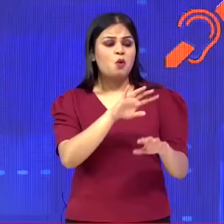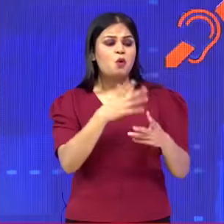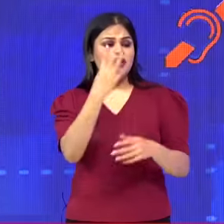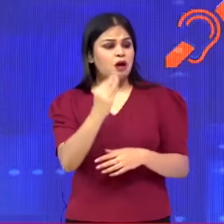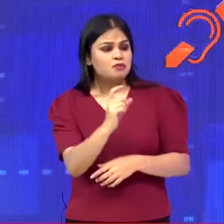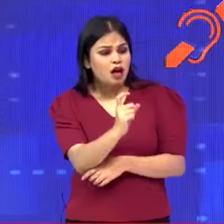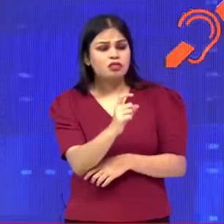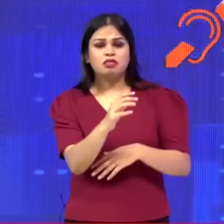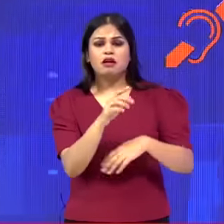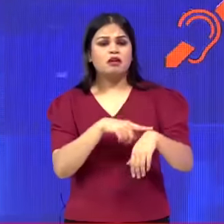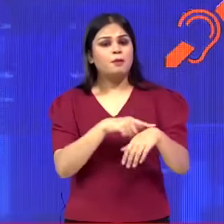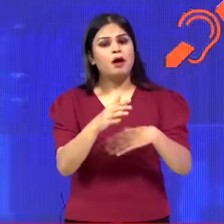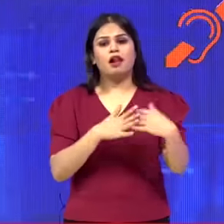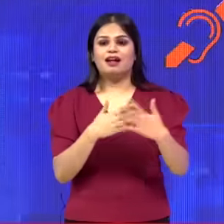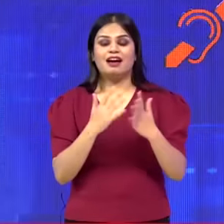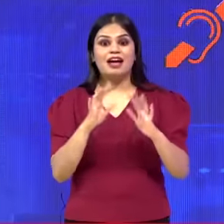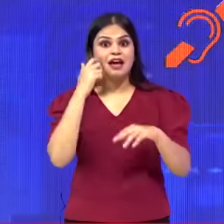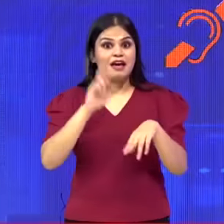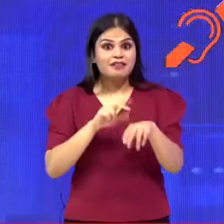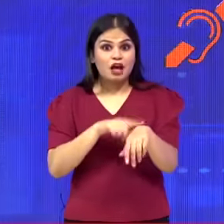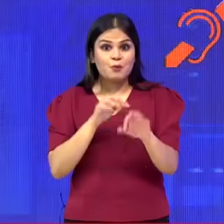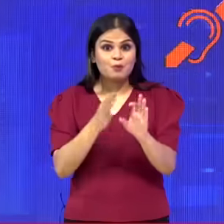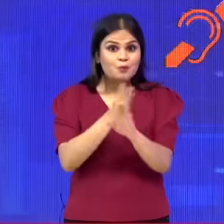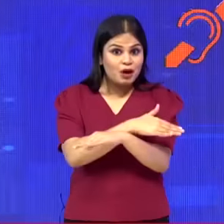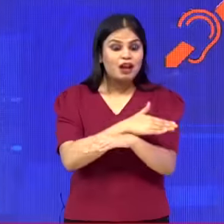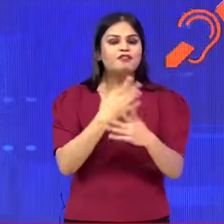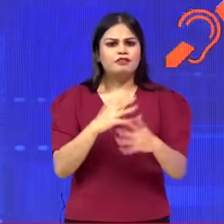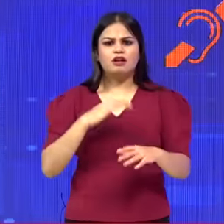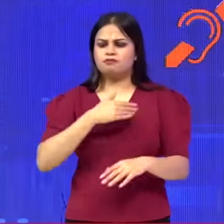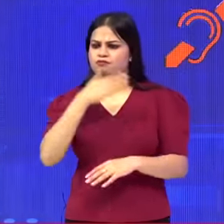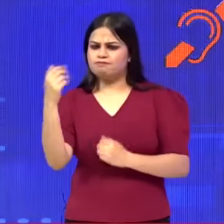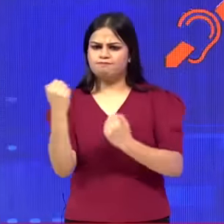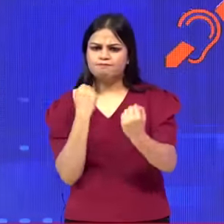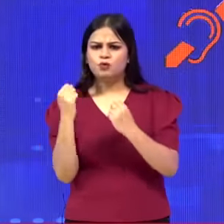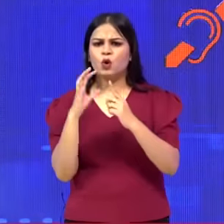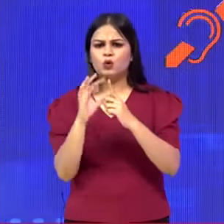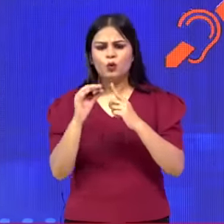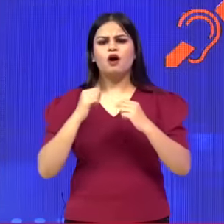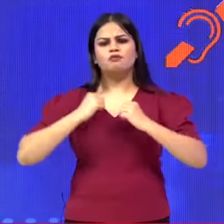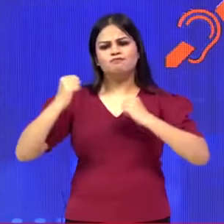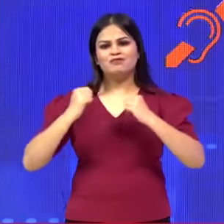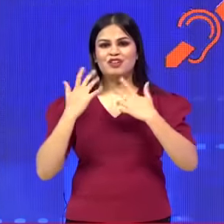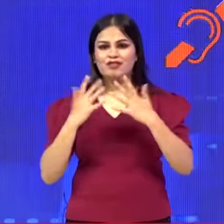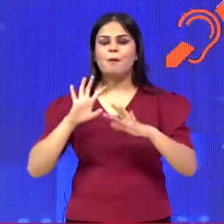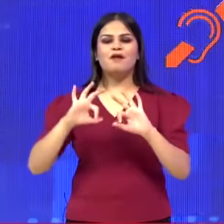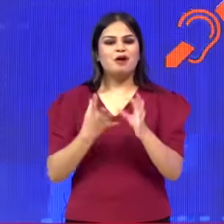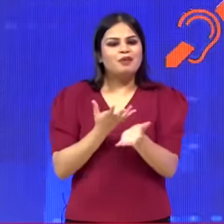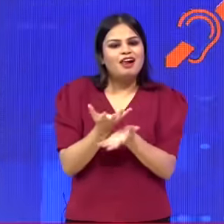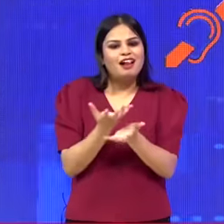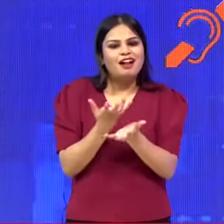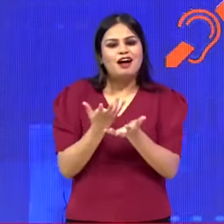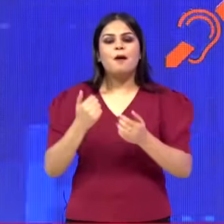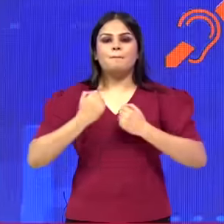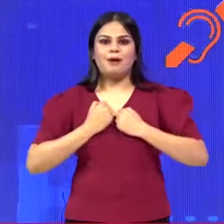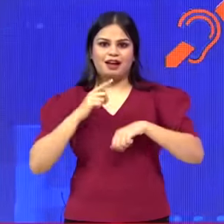व्हाटएवर टाइम। इफ इट्स अर्ली देन आई कम बैक एंड आई डू सम कार्डियो और वर्कआउट, स्पेंड सम टाइम विद द फैमिली, देन आई हैव माय टाइम एंड